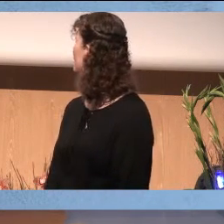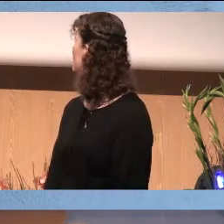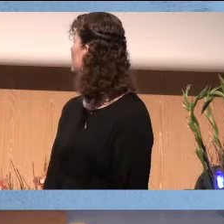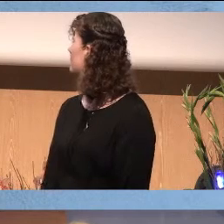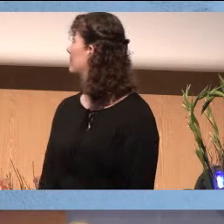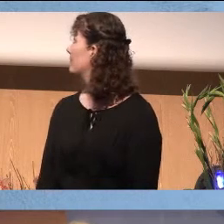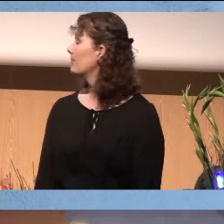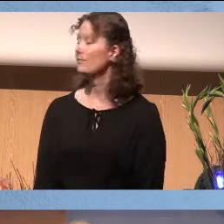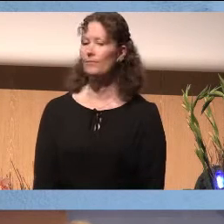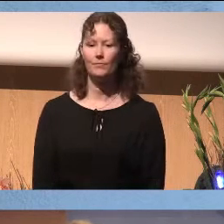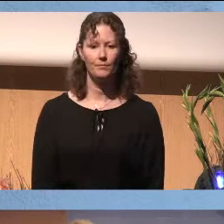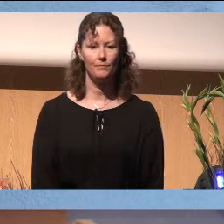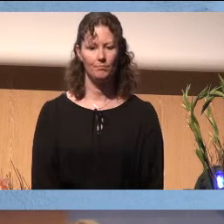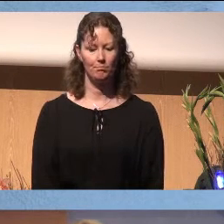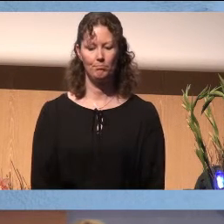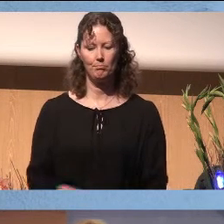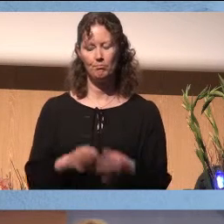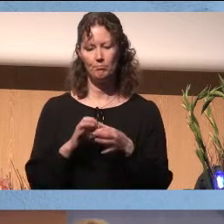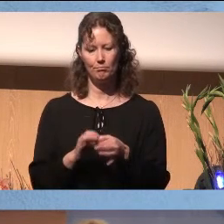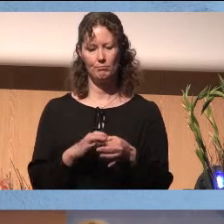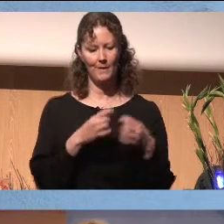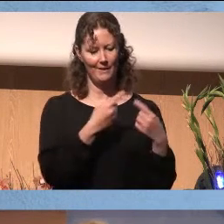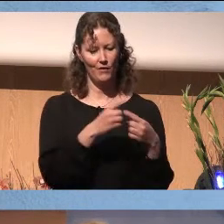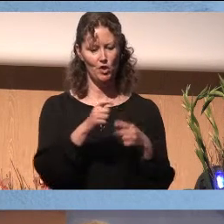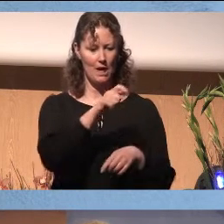i disse ulike personenes